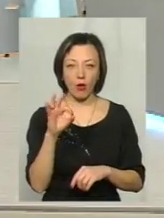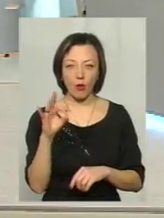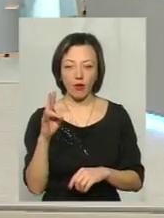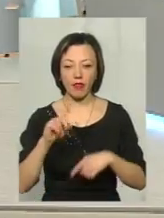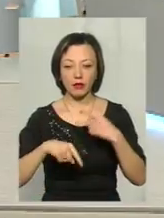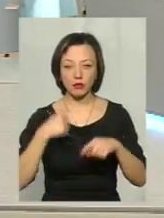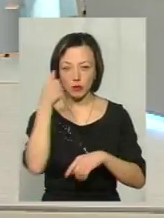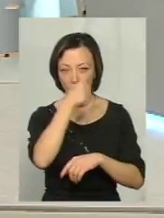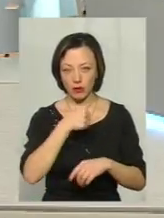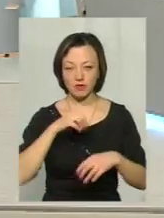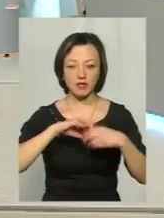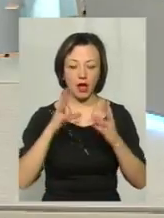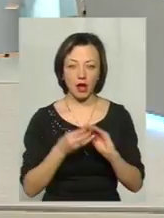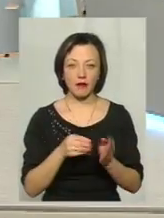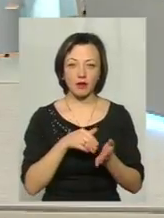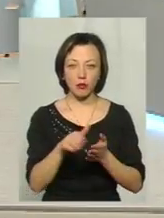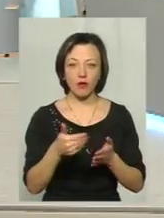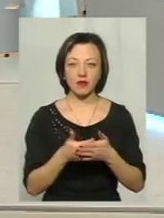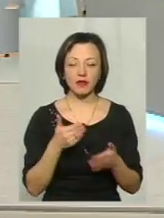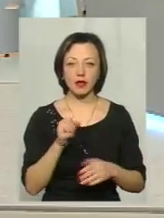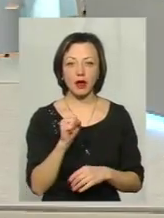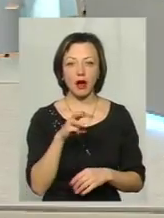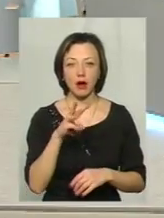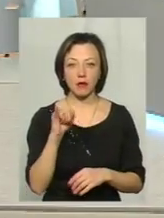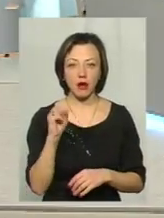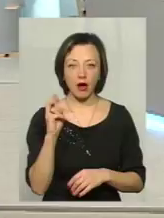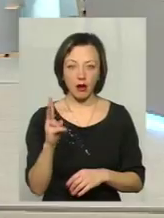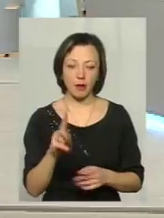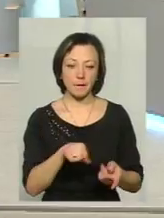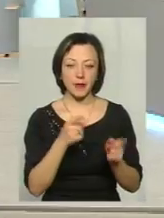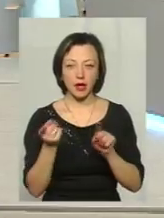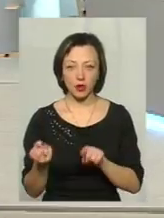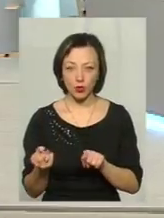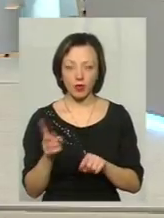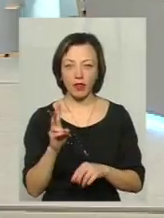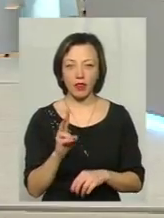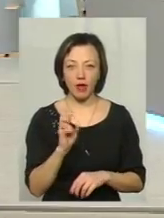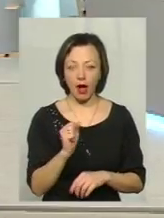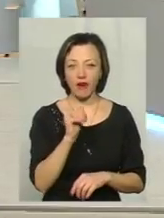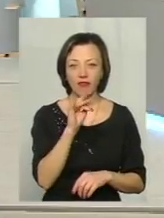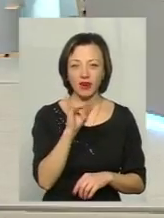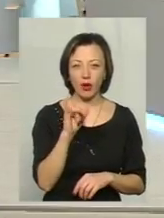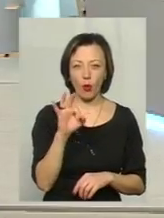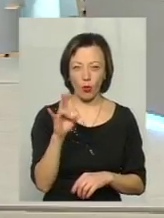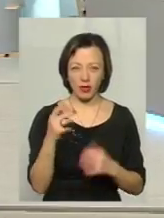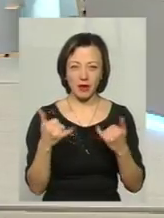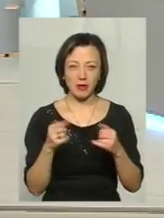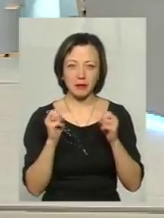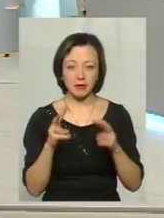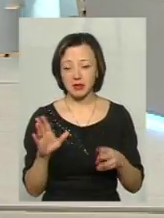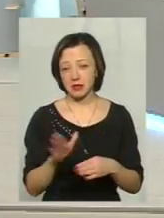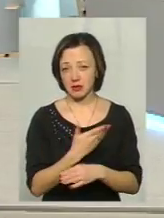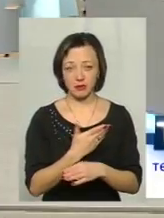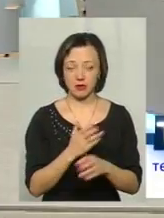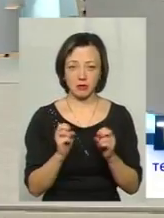в 2019 році, вони взагалі відмовляться від аміака і перейдуть на фреон. І у нас вже хімічна